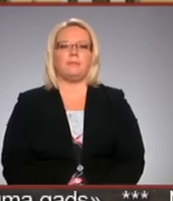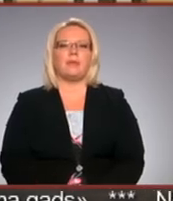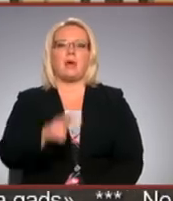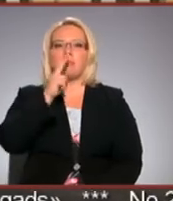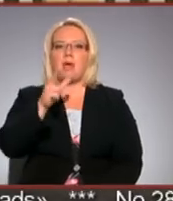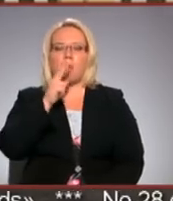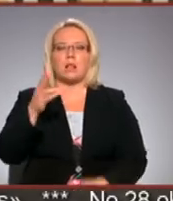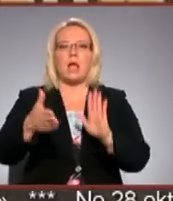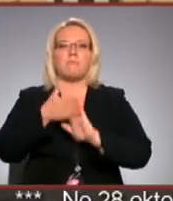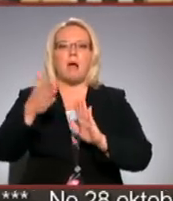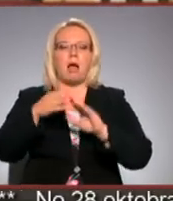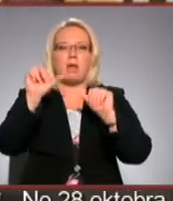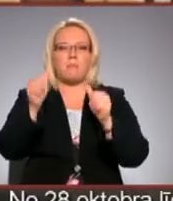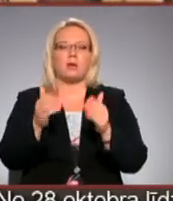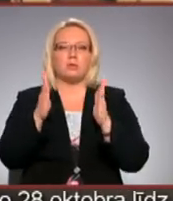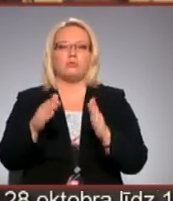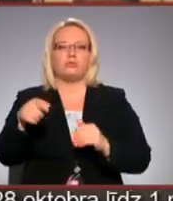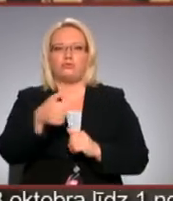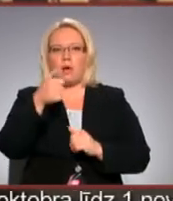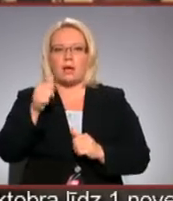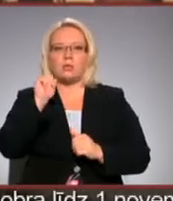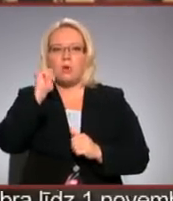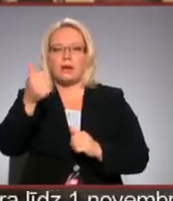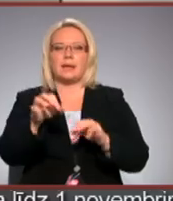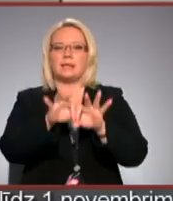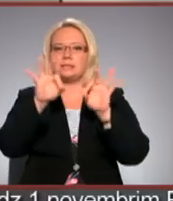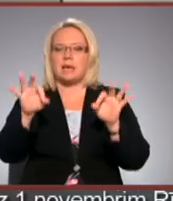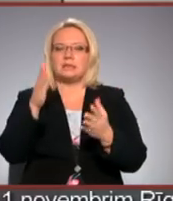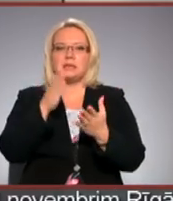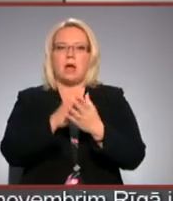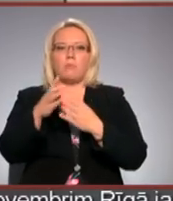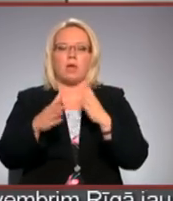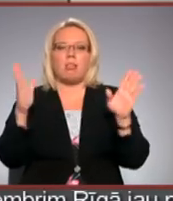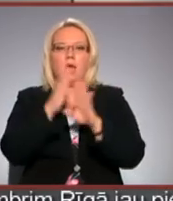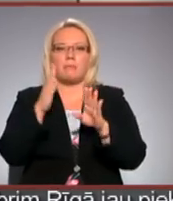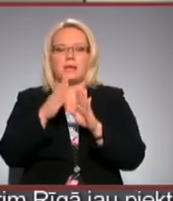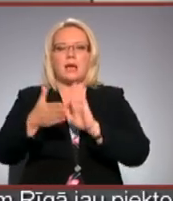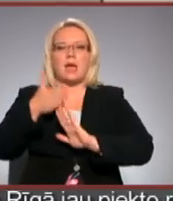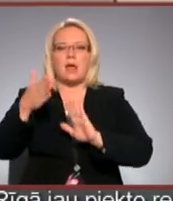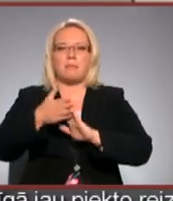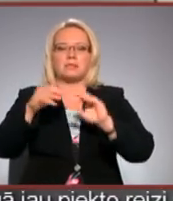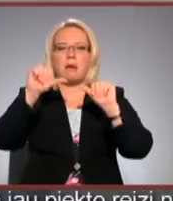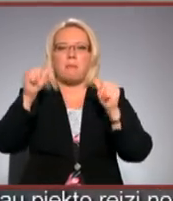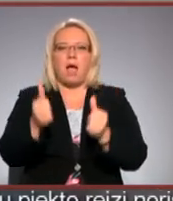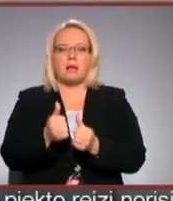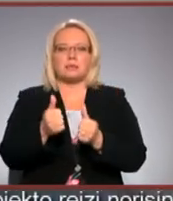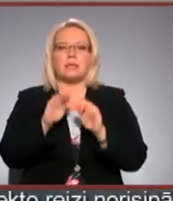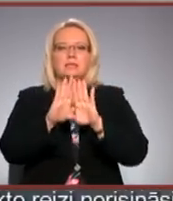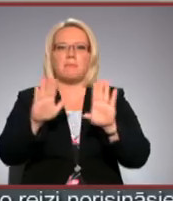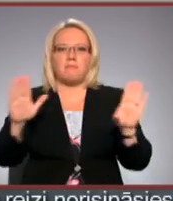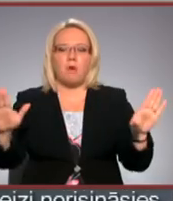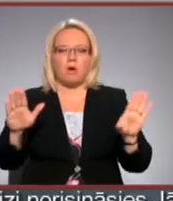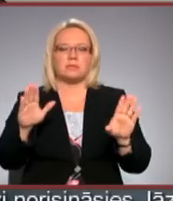Daugavpilī māla māksla taps arī šogad, jo jau rīt sāksies startautiskais laikmetīgās keramikas mākslas simpozijas